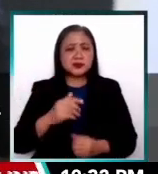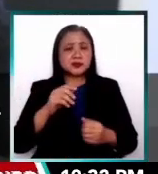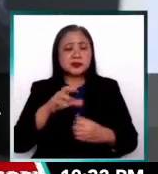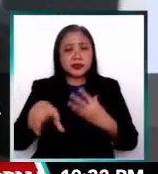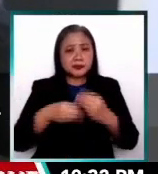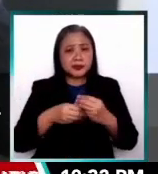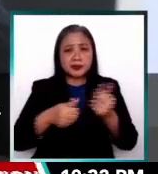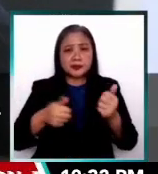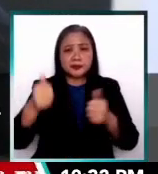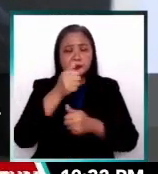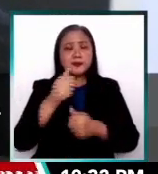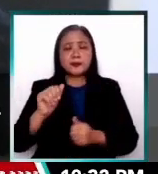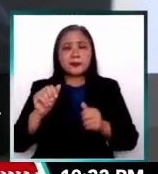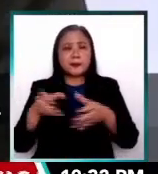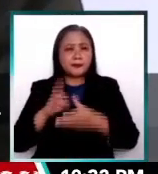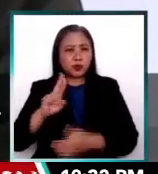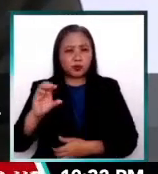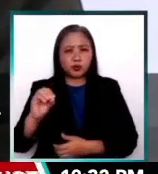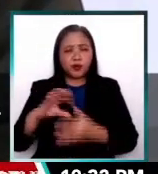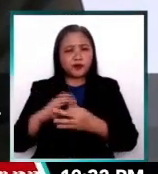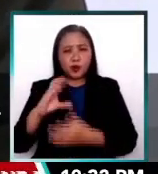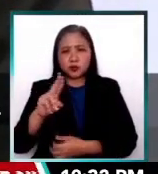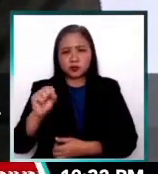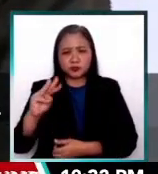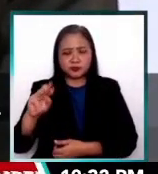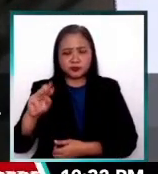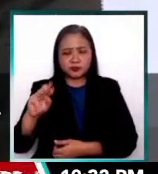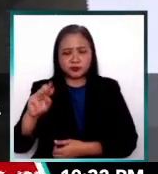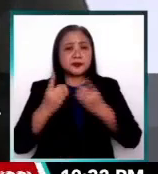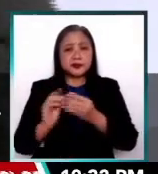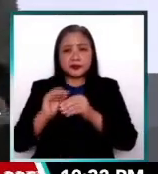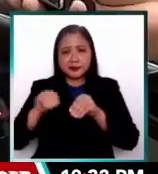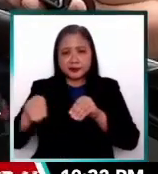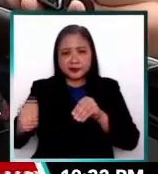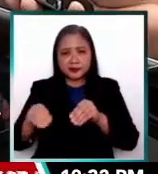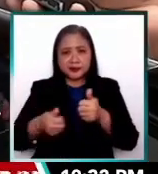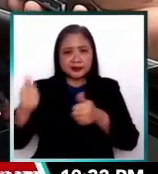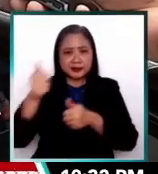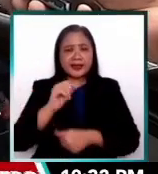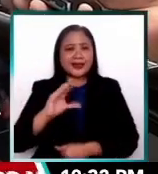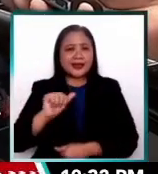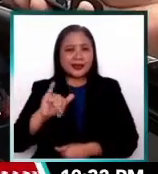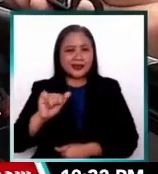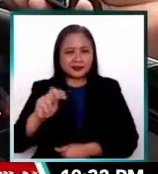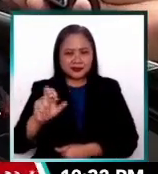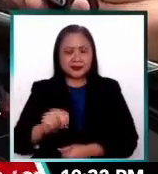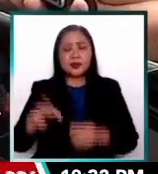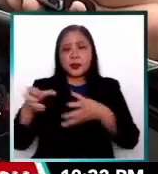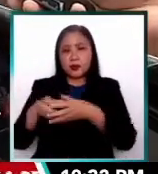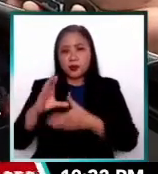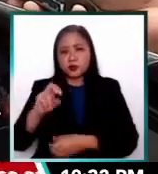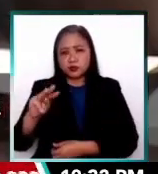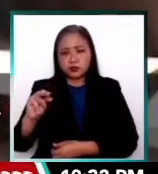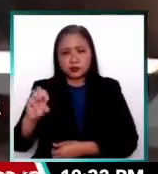ng Bureau of Customs na si Ray Leonardo Guerrero, Department of Agriculture Undersecretary Ariel Cayanan, Customs Deputy Commissioner for Intelligence